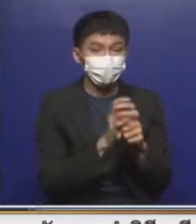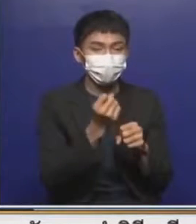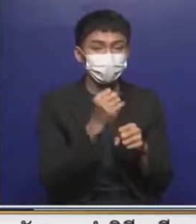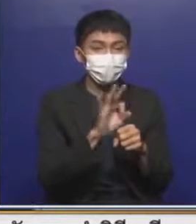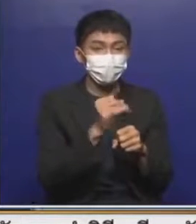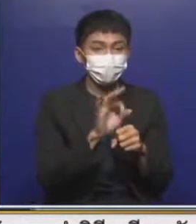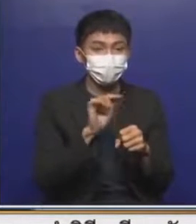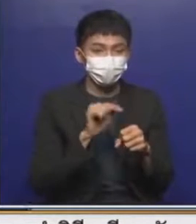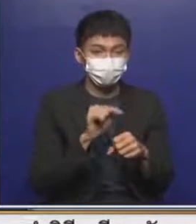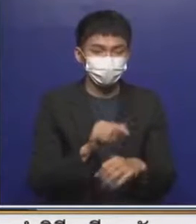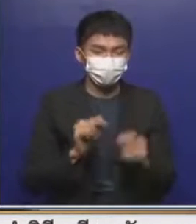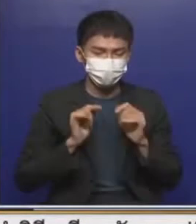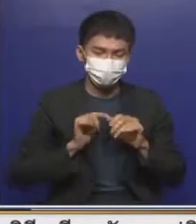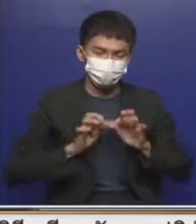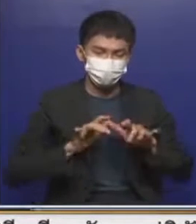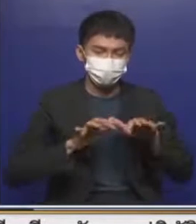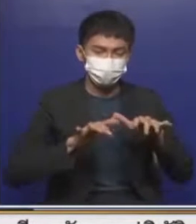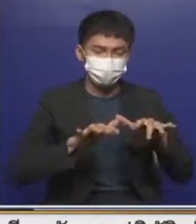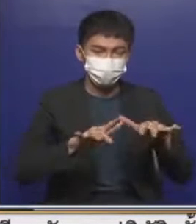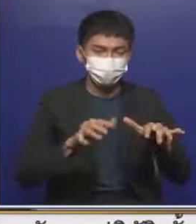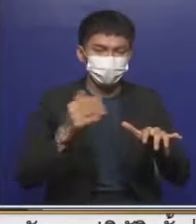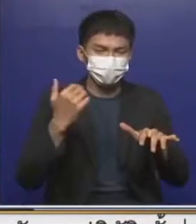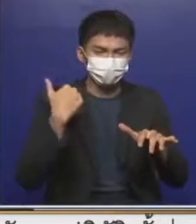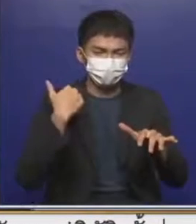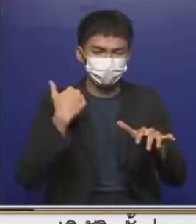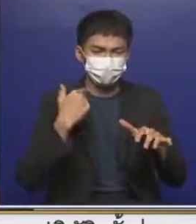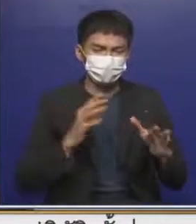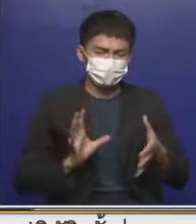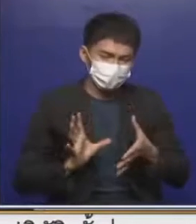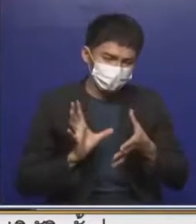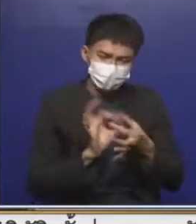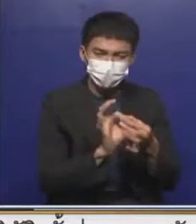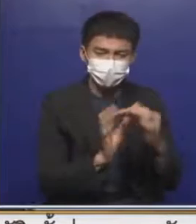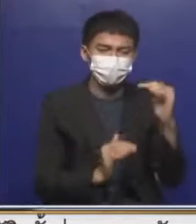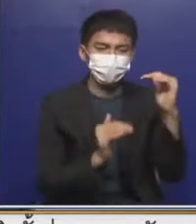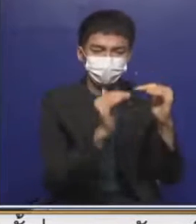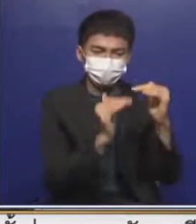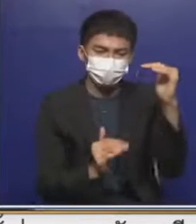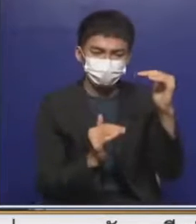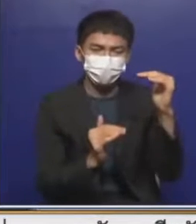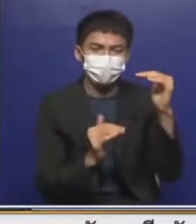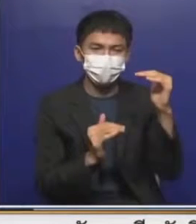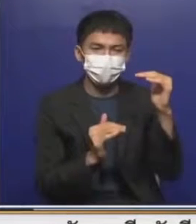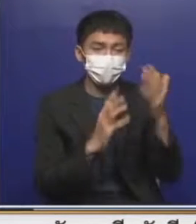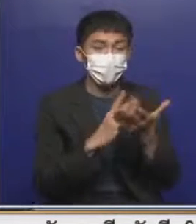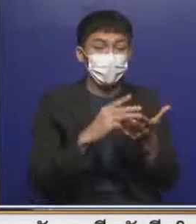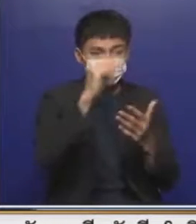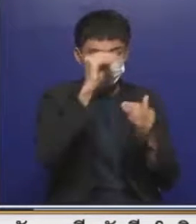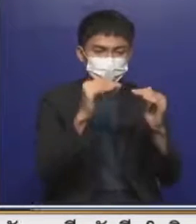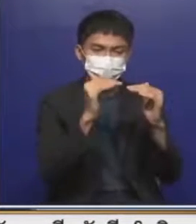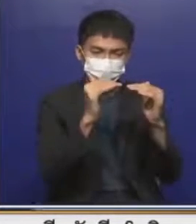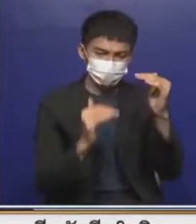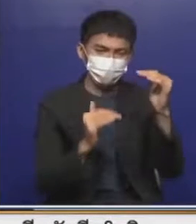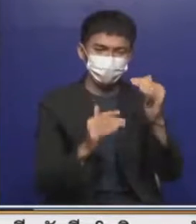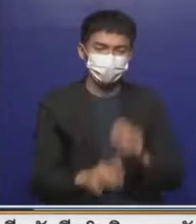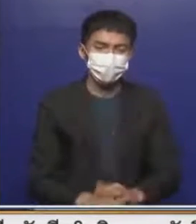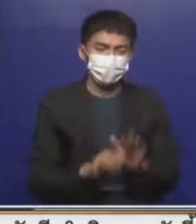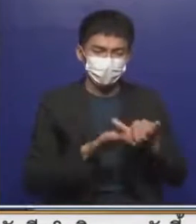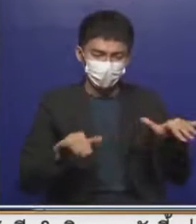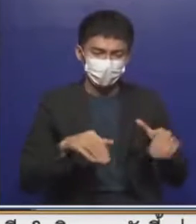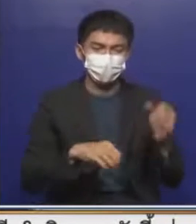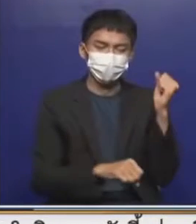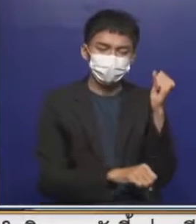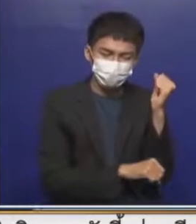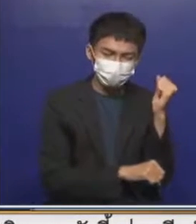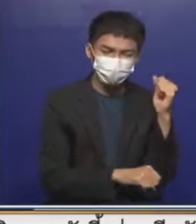19ทำให้ความเหอมลำทางการศึษาถกถ่างให้กวางขึ้นคาดวเด็ยากจนและยาก